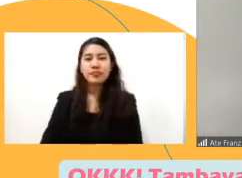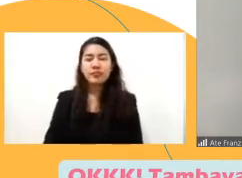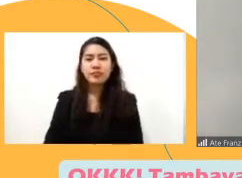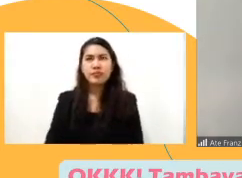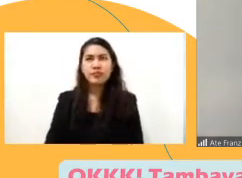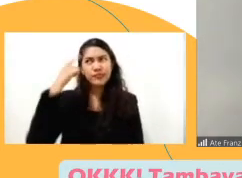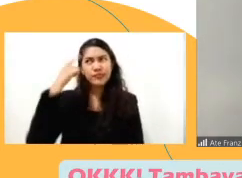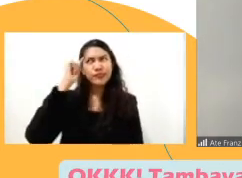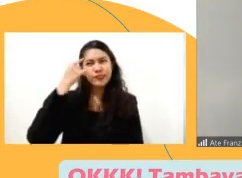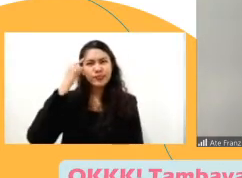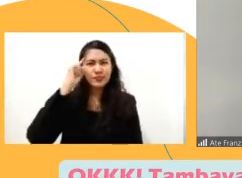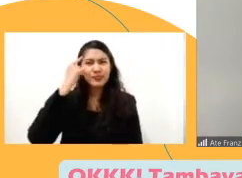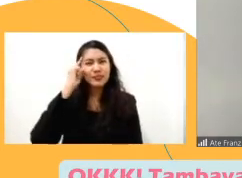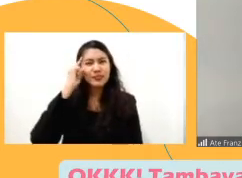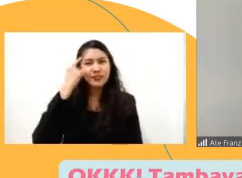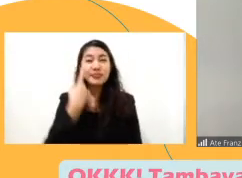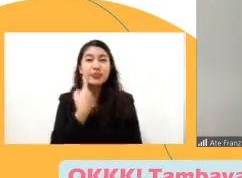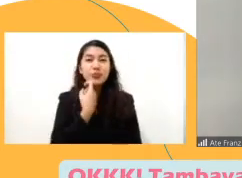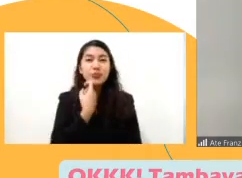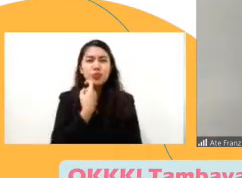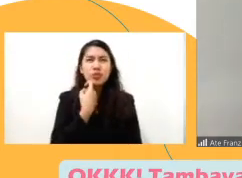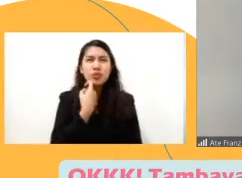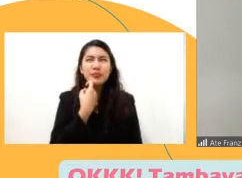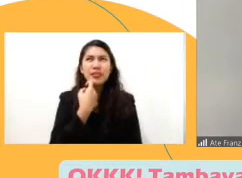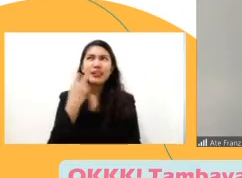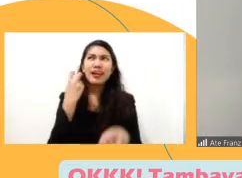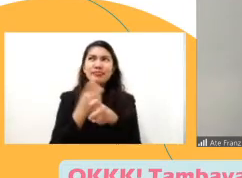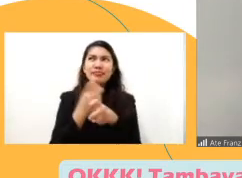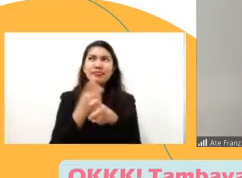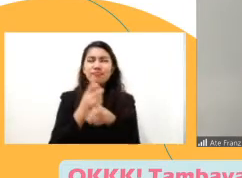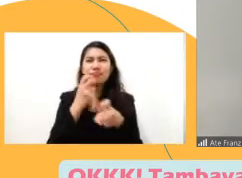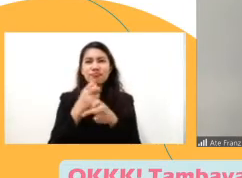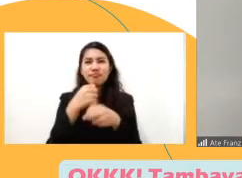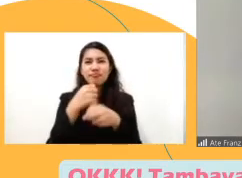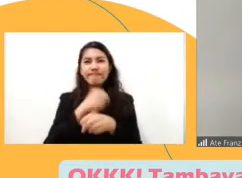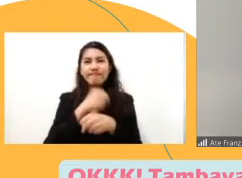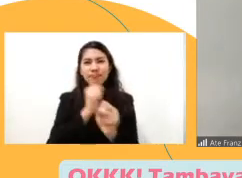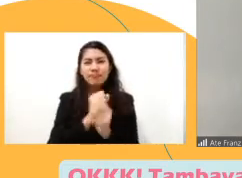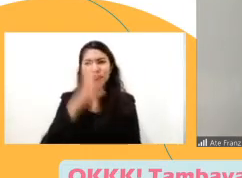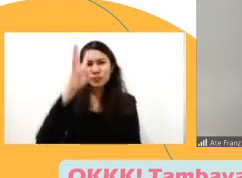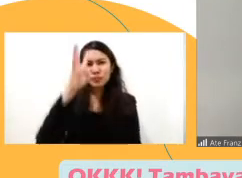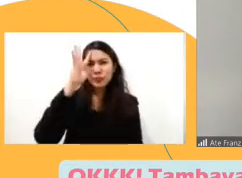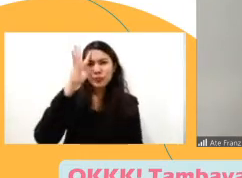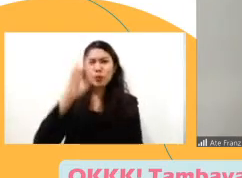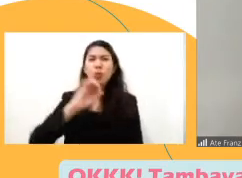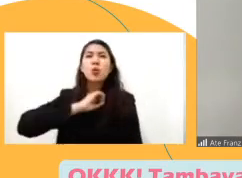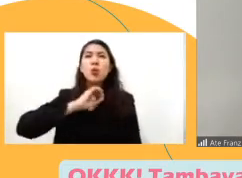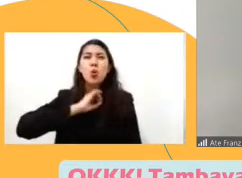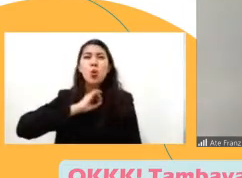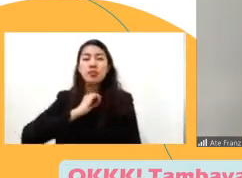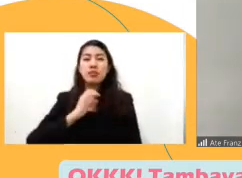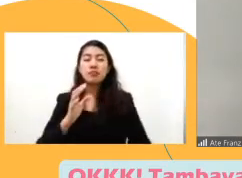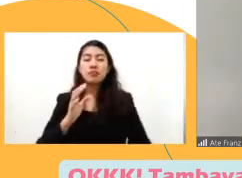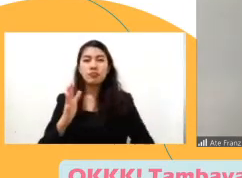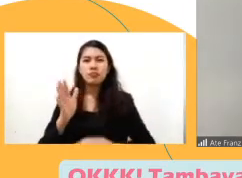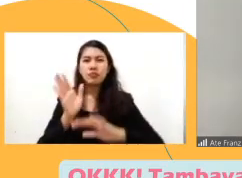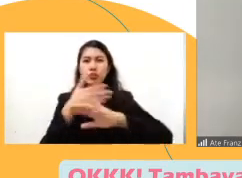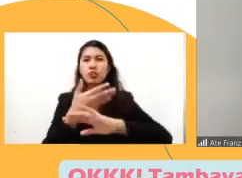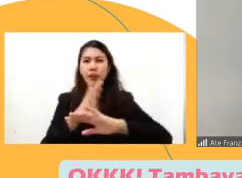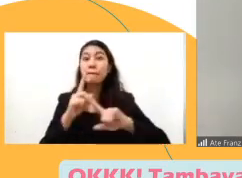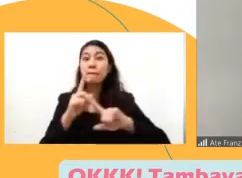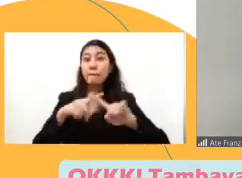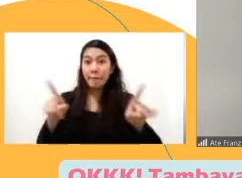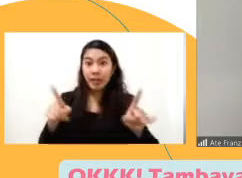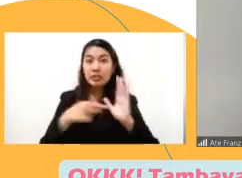kanina, parang ang hirap yata nung yung gagawa ka ng sarili mong tunog. Pero pinakita ni nila Ate